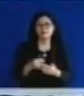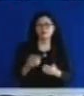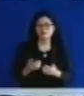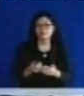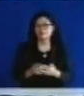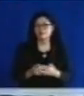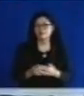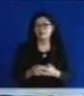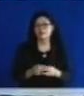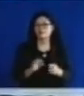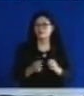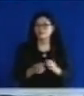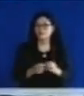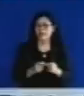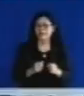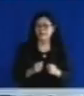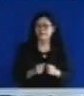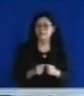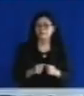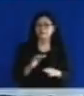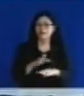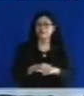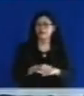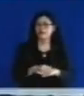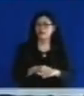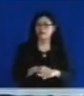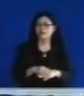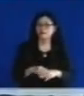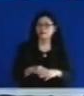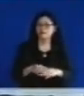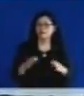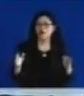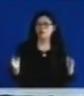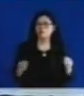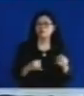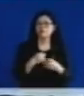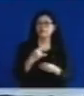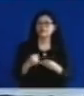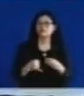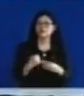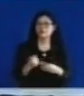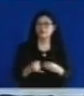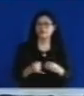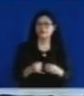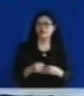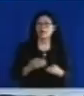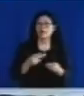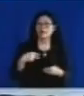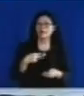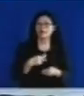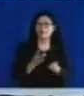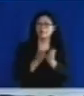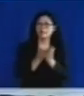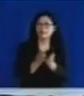tarif-tarif yang kemudian akan berekses pada meningkatkan yaitu industri. Dari industri itulah kita berikan satu